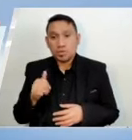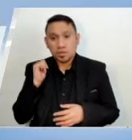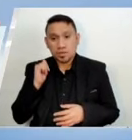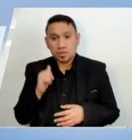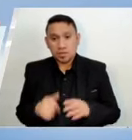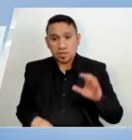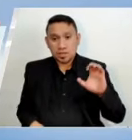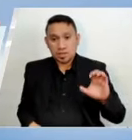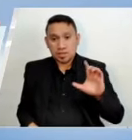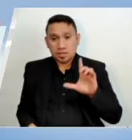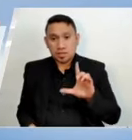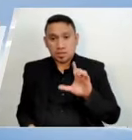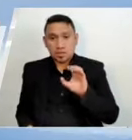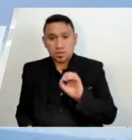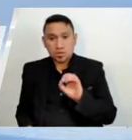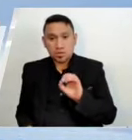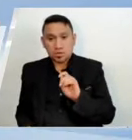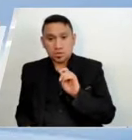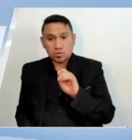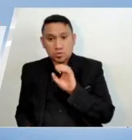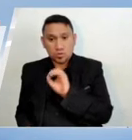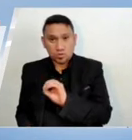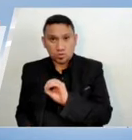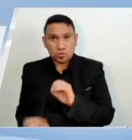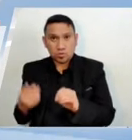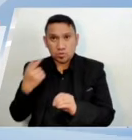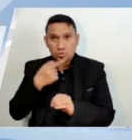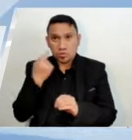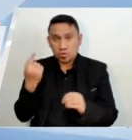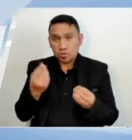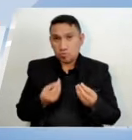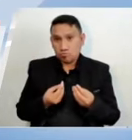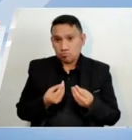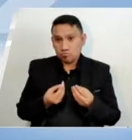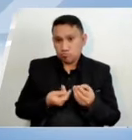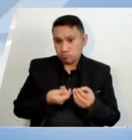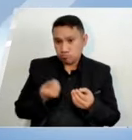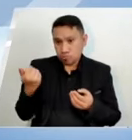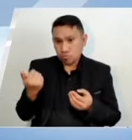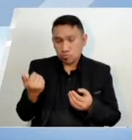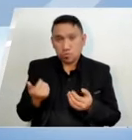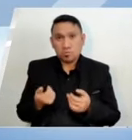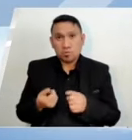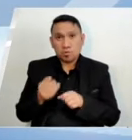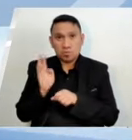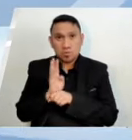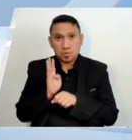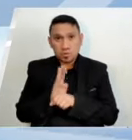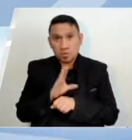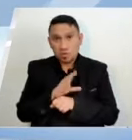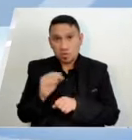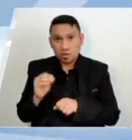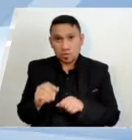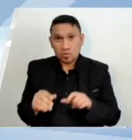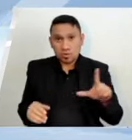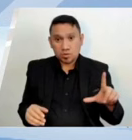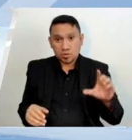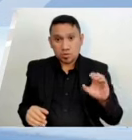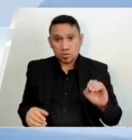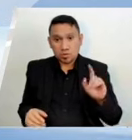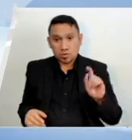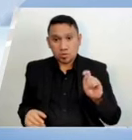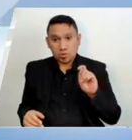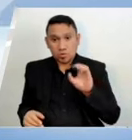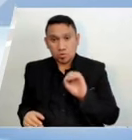eventually Uh Wipe out us from business and loto outlets will become useless